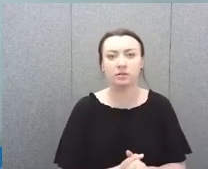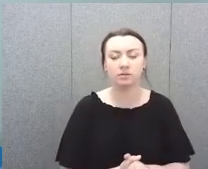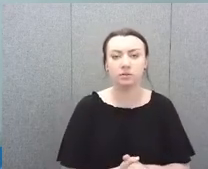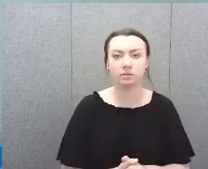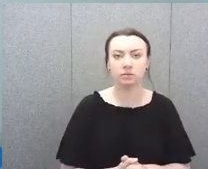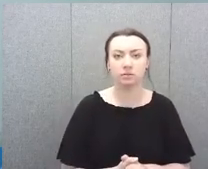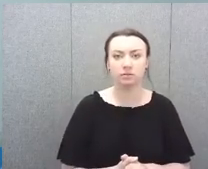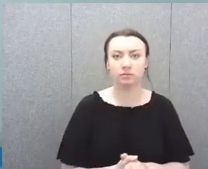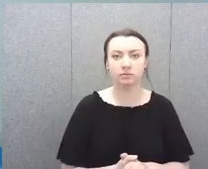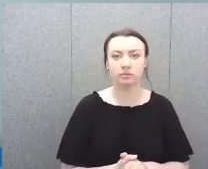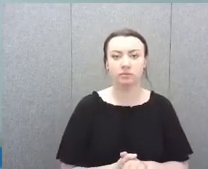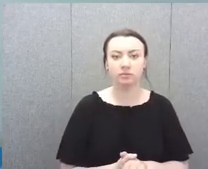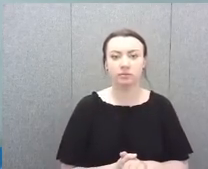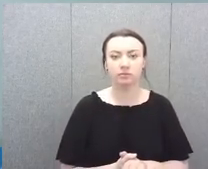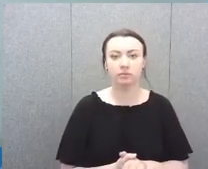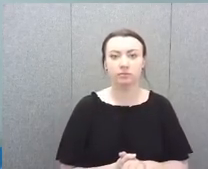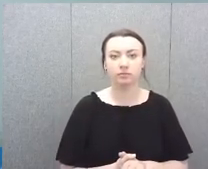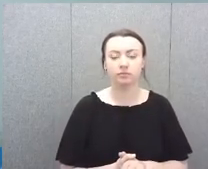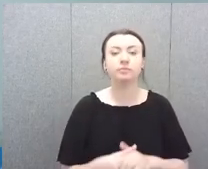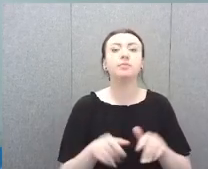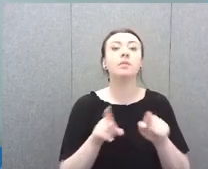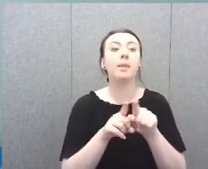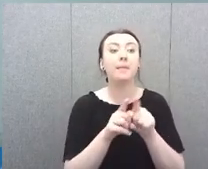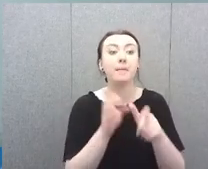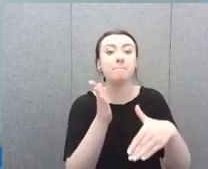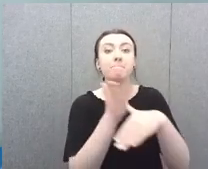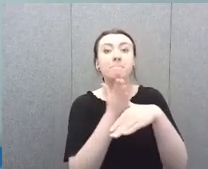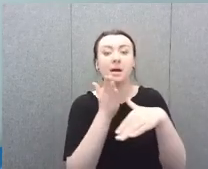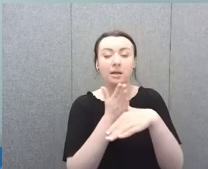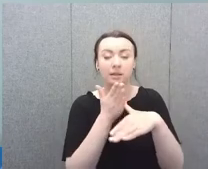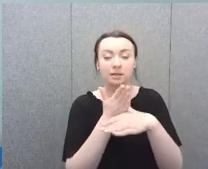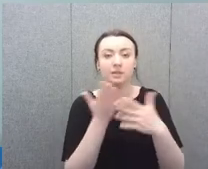и объединить наши усилия с целью